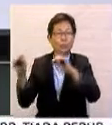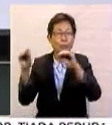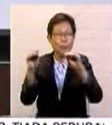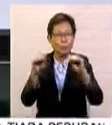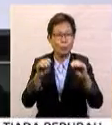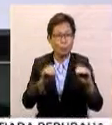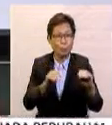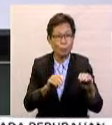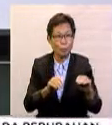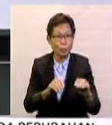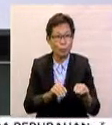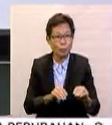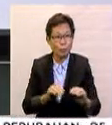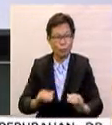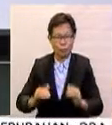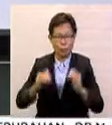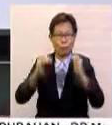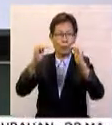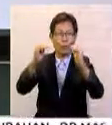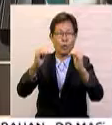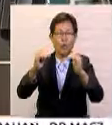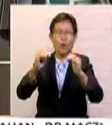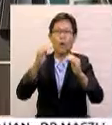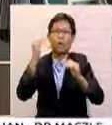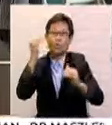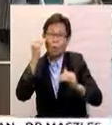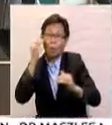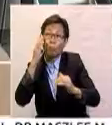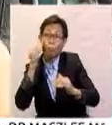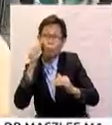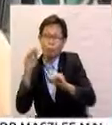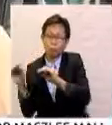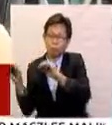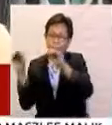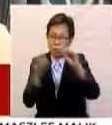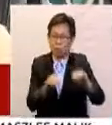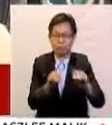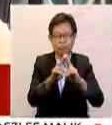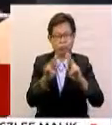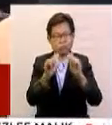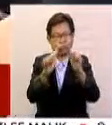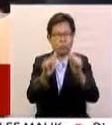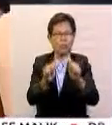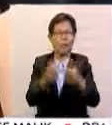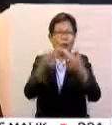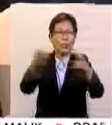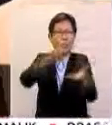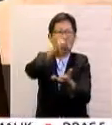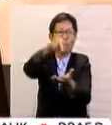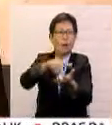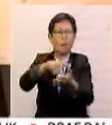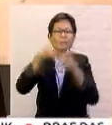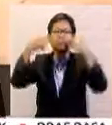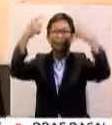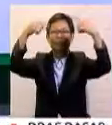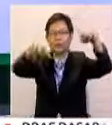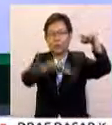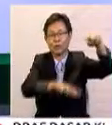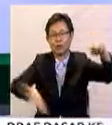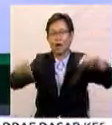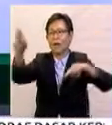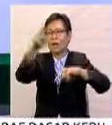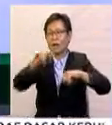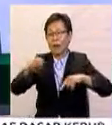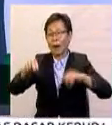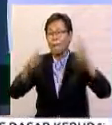companies, you know, that transfer of knowledge is very critical commitment to ensure. Beliau melancarkan Pusat Kecemerlangan Serantau Grab